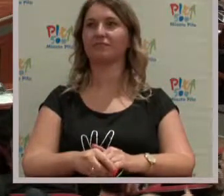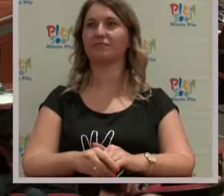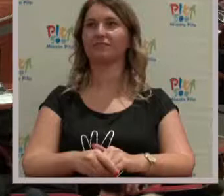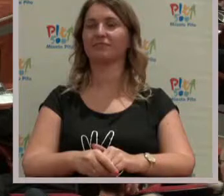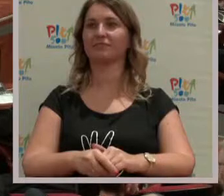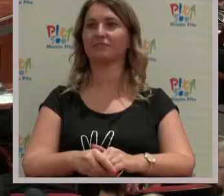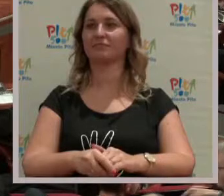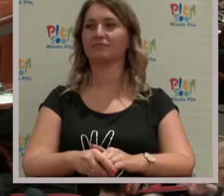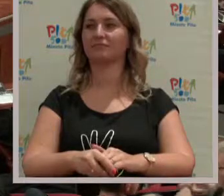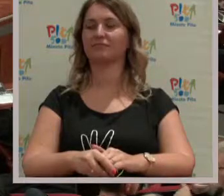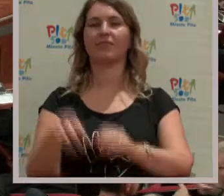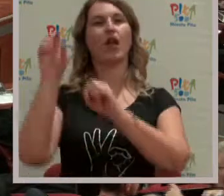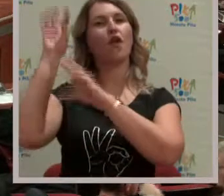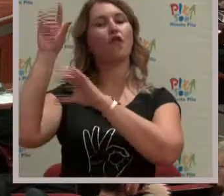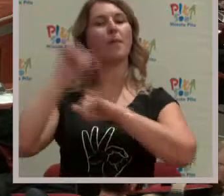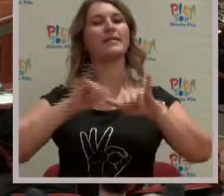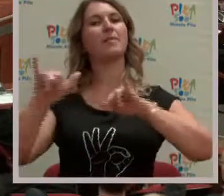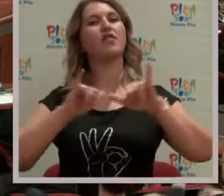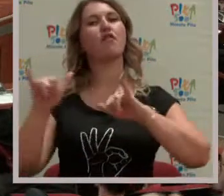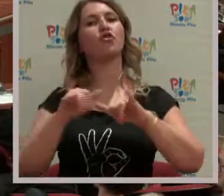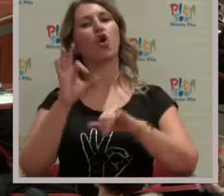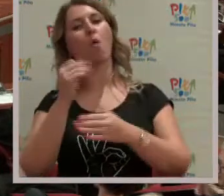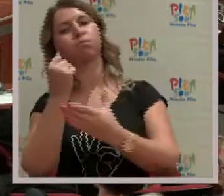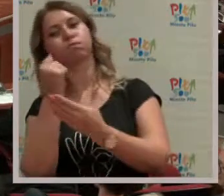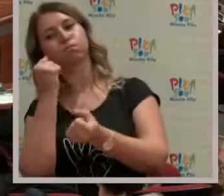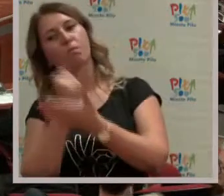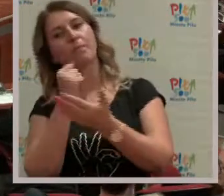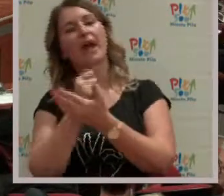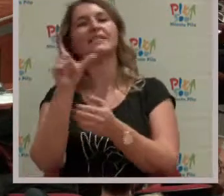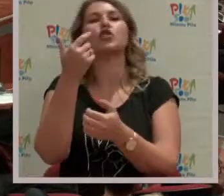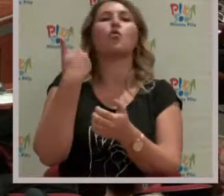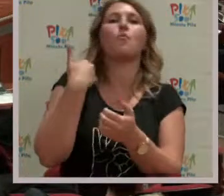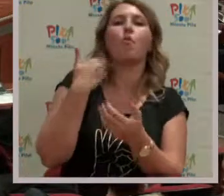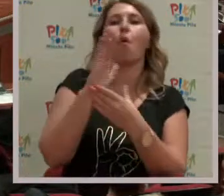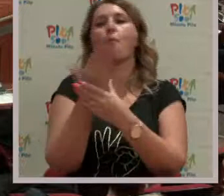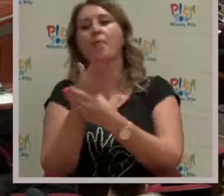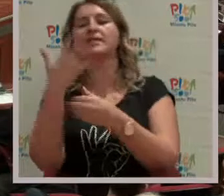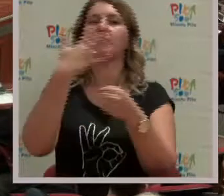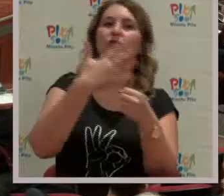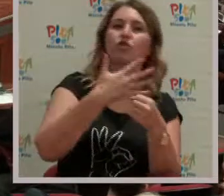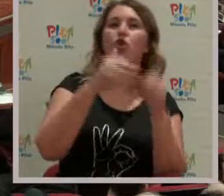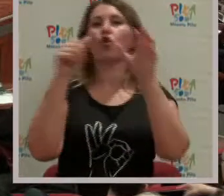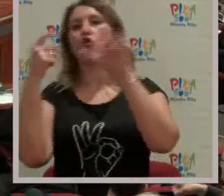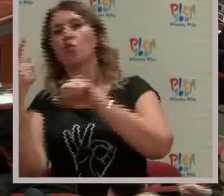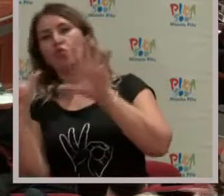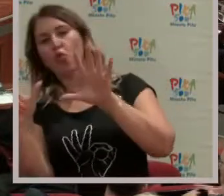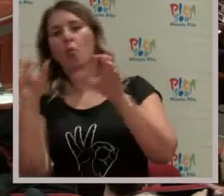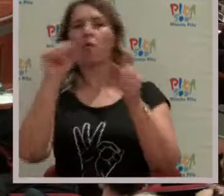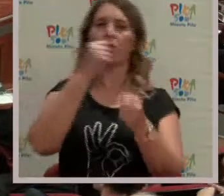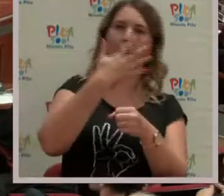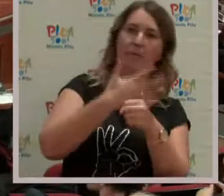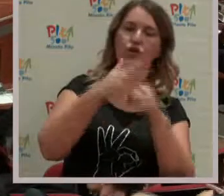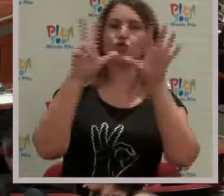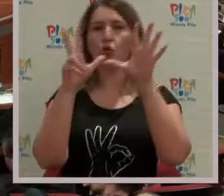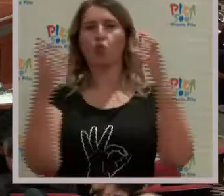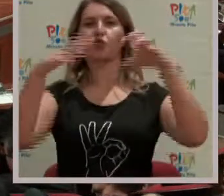A więc informacja Przewodniczącego Rady Miasta Piły o podejmowanych działaniach pomiędzy 57 a 58. Sesją Rady Miasta